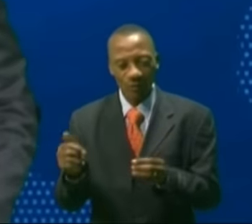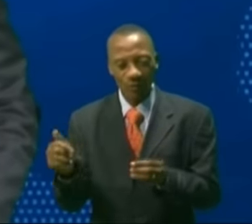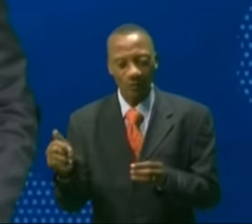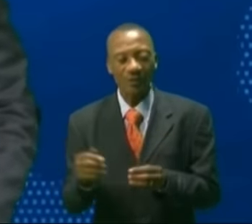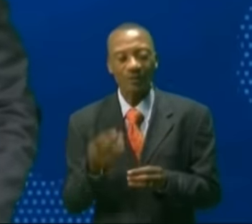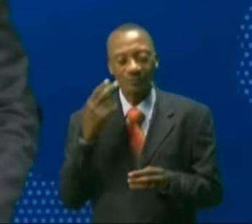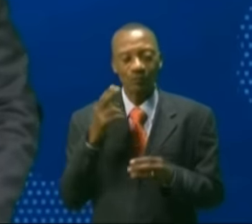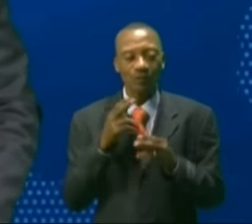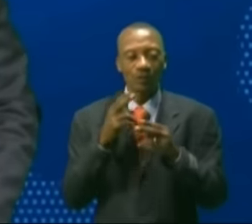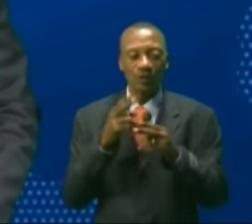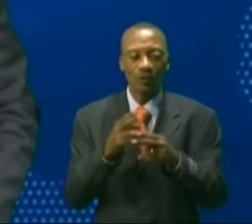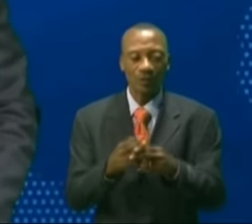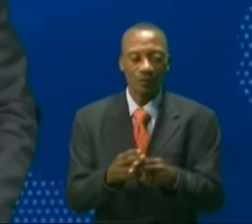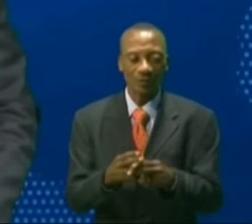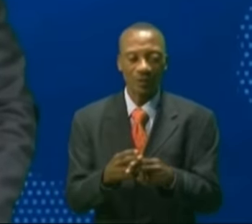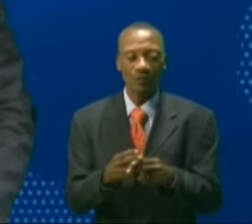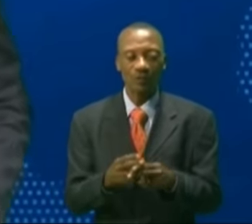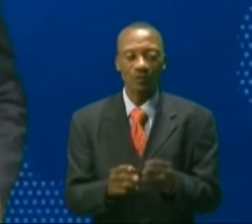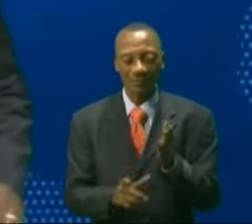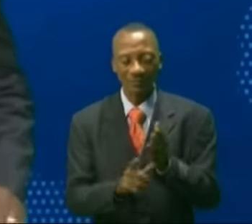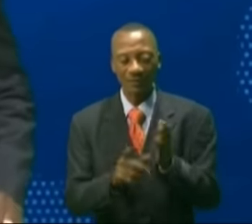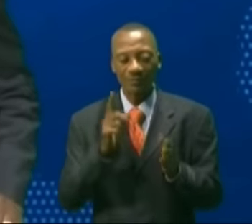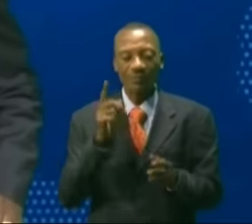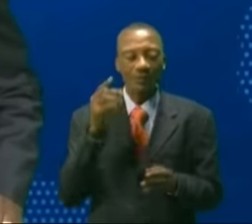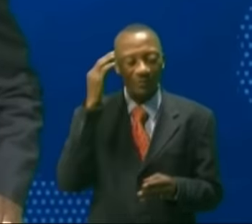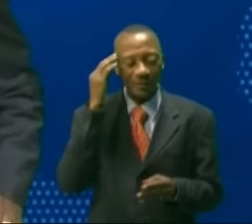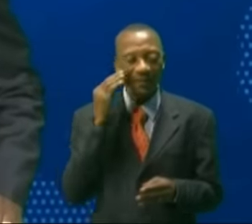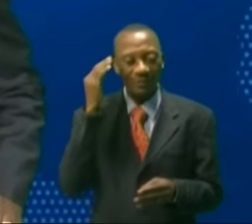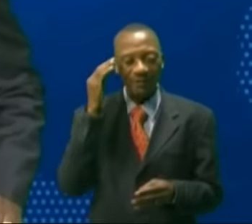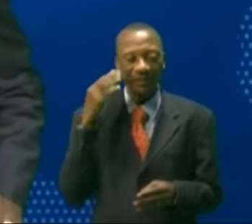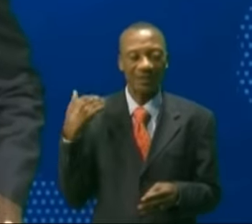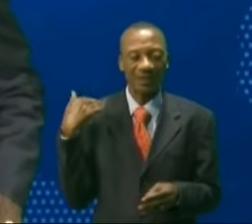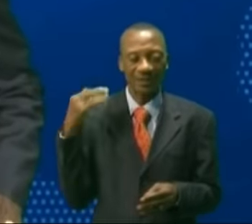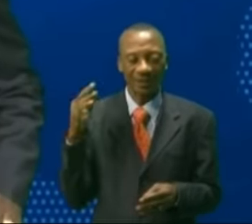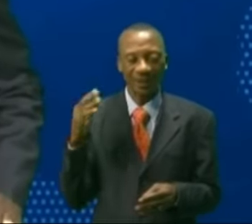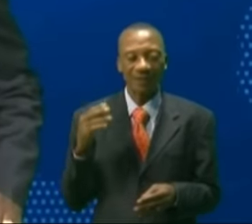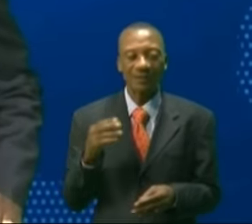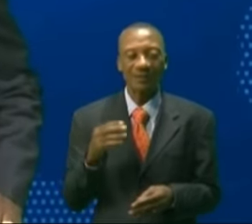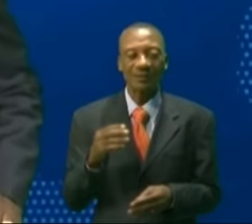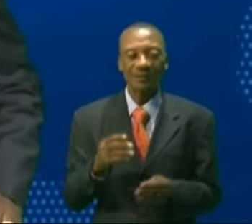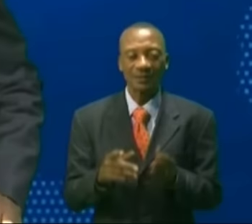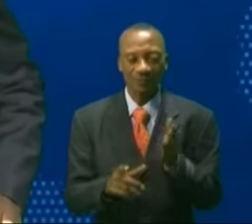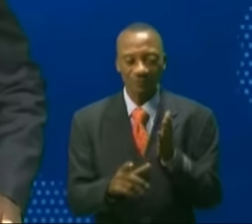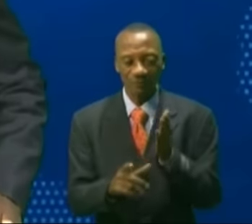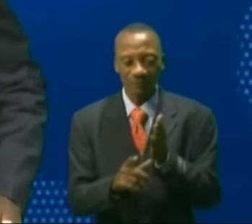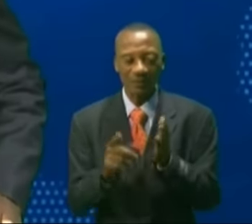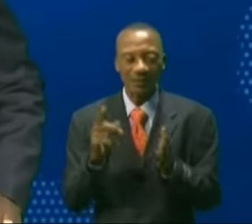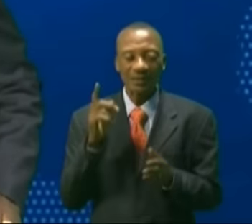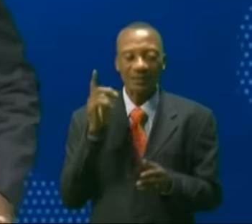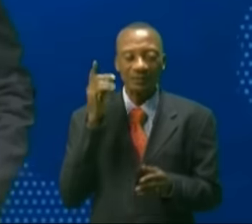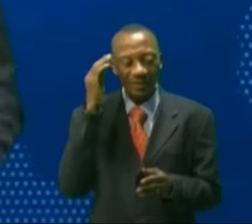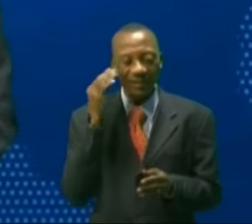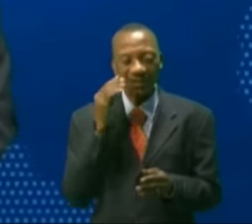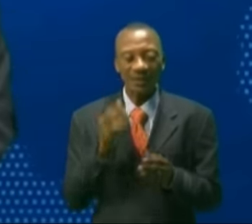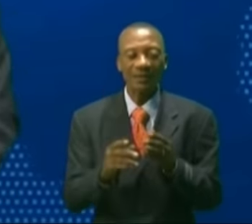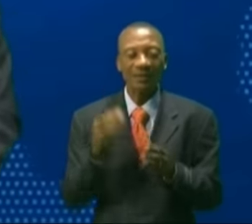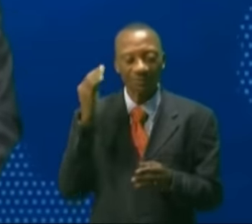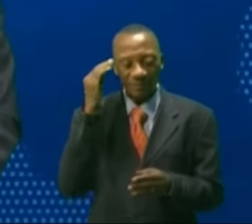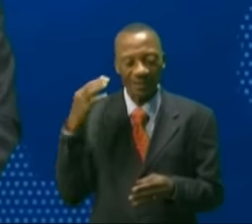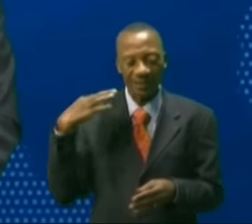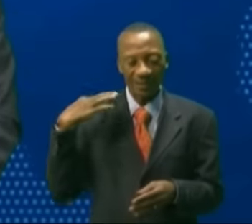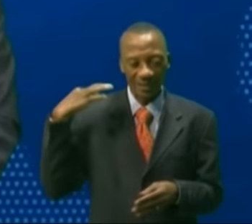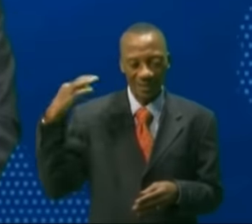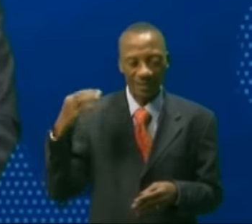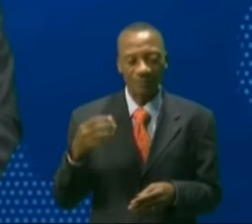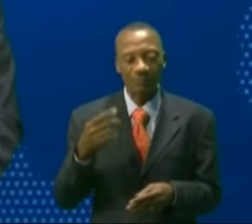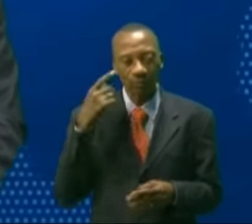nomination des vice-premiers ministres, des ministres d'État, des ministres délégués et des vice-ministres, vu la